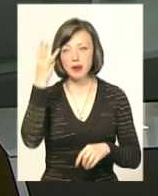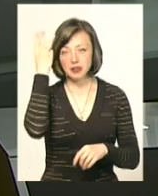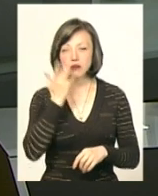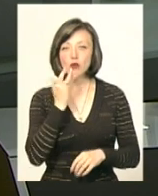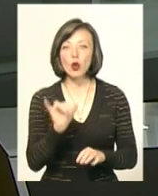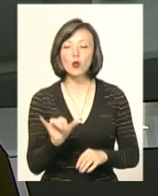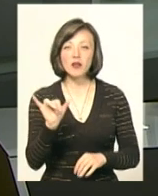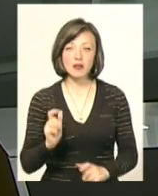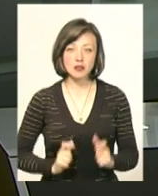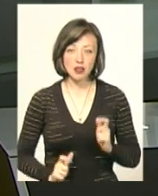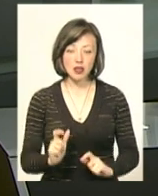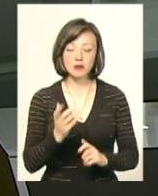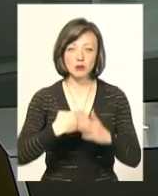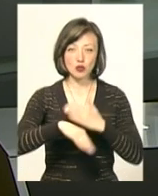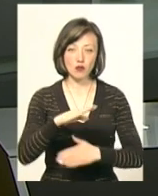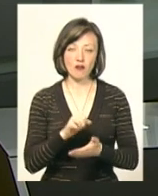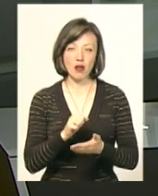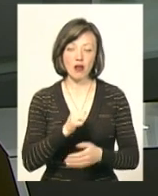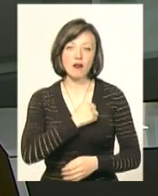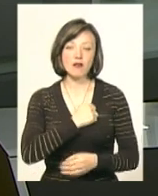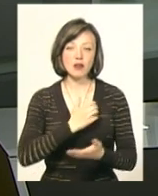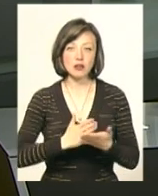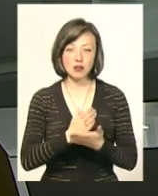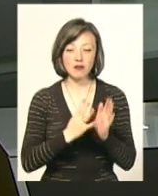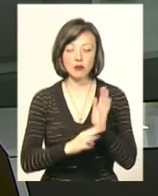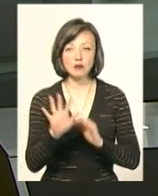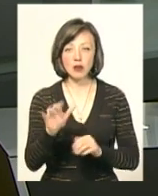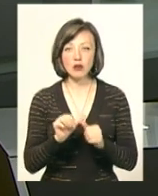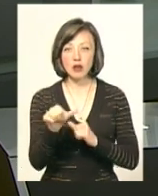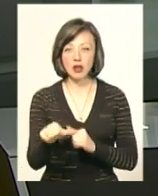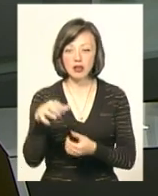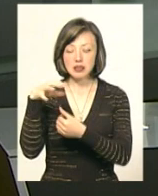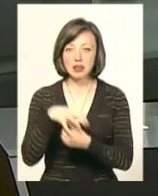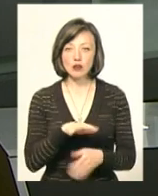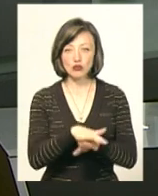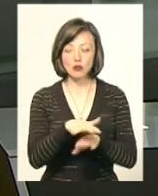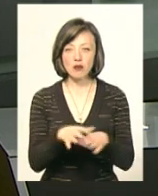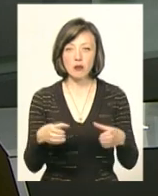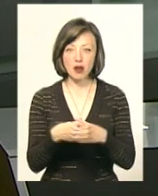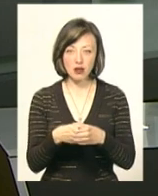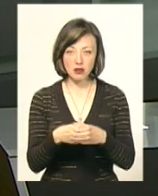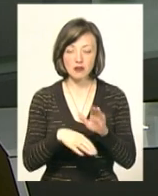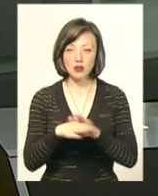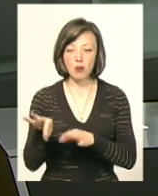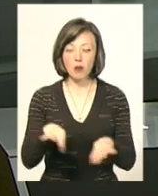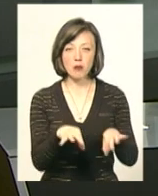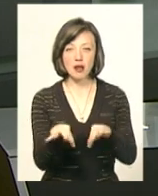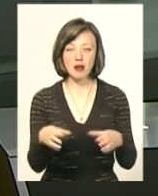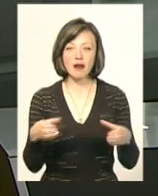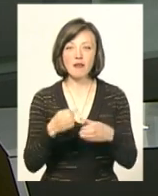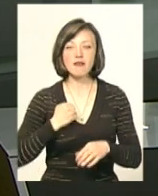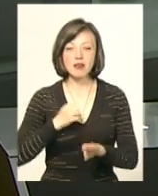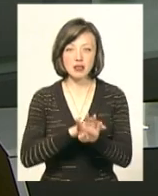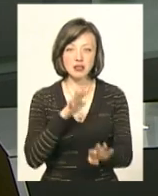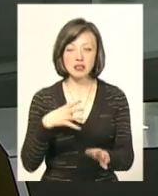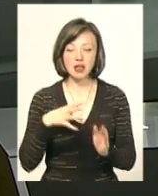національному університеті, звідти пішов до війська. Служив у 95-й окремій десантно-штурмовій бригаді високомобільних десантних військ.